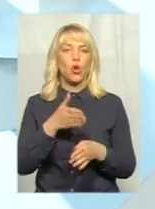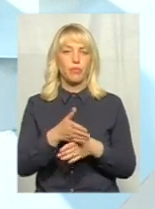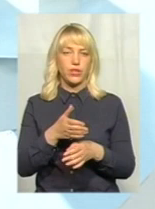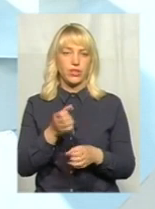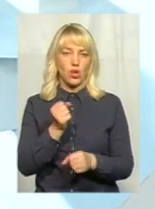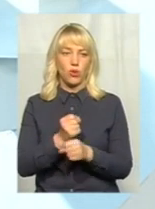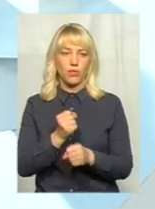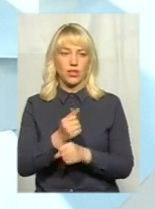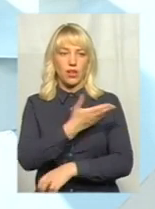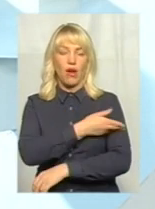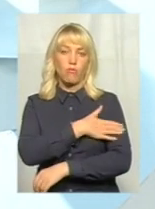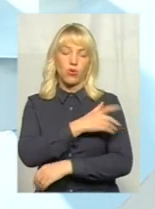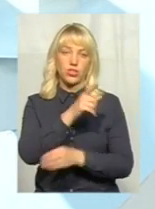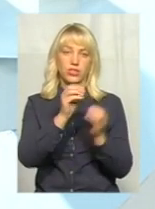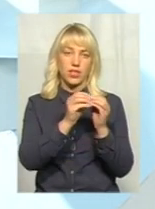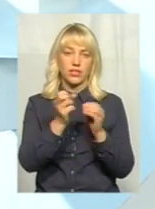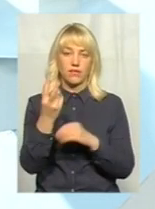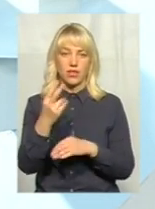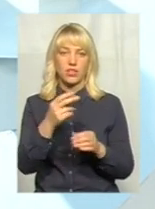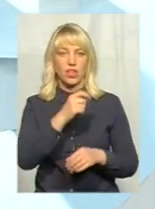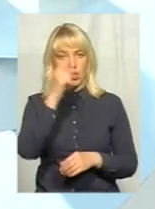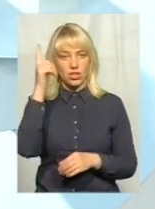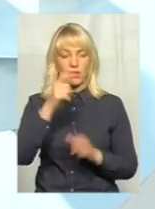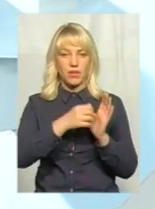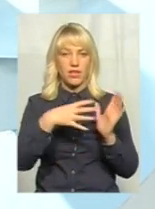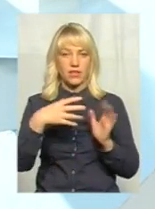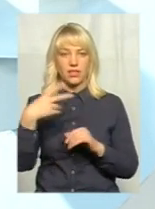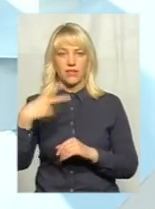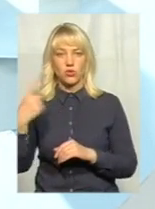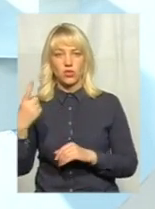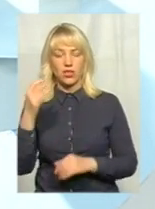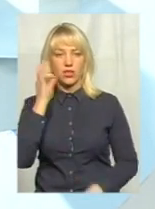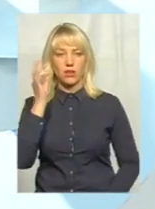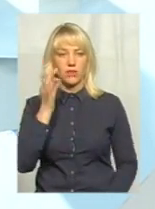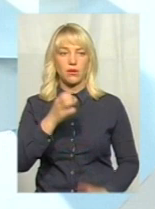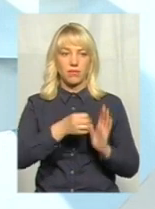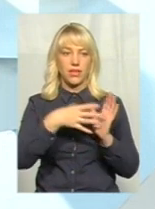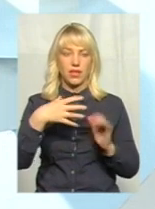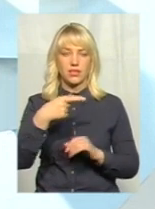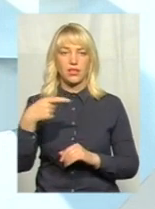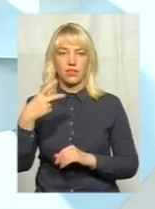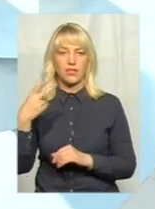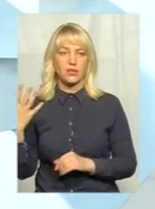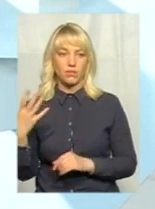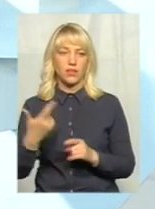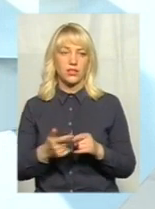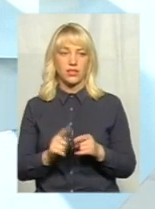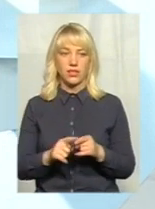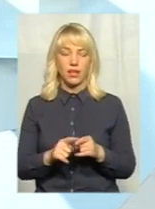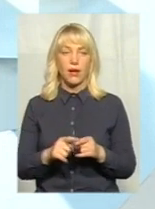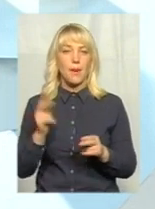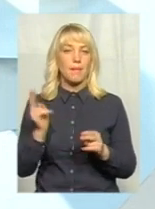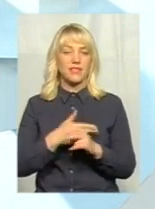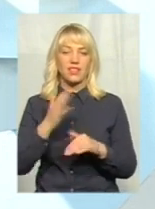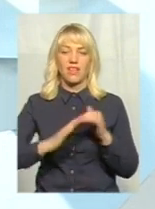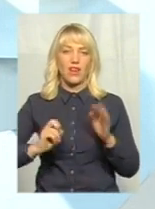робітник Польща від 10 до 12, Чехія від 15 до 21, Німеччина від 15 до 25. Це, по суті, без